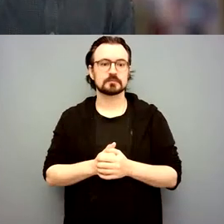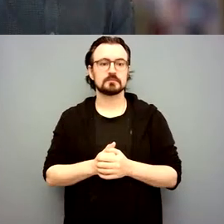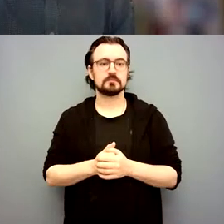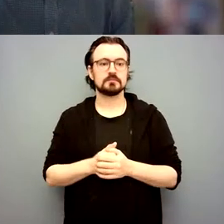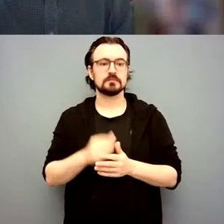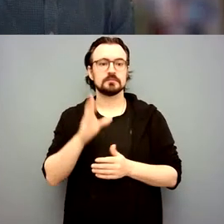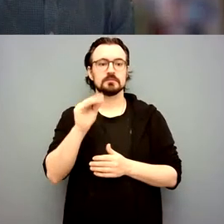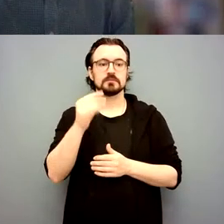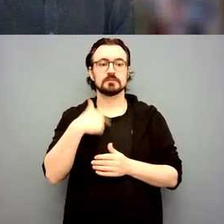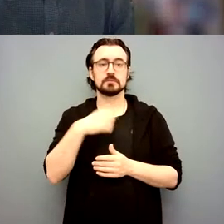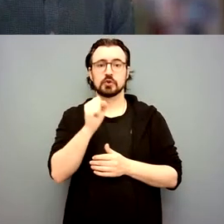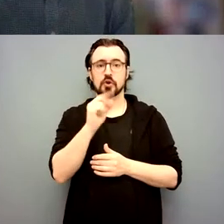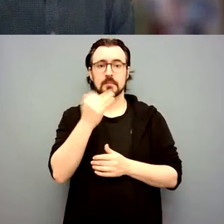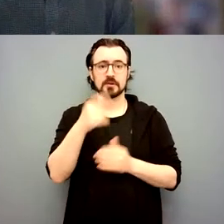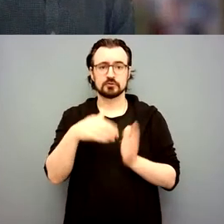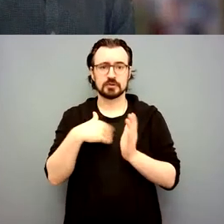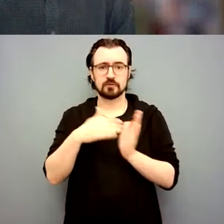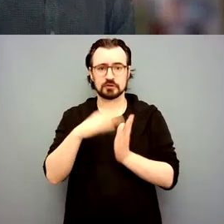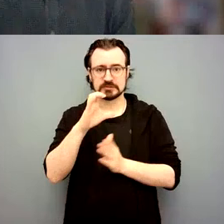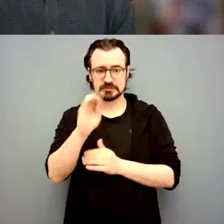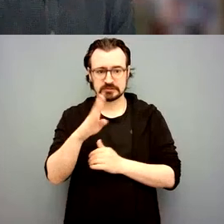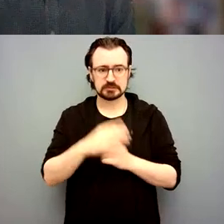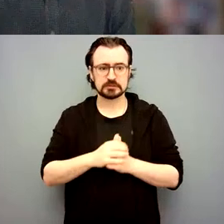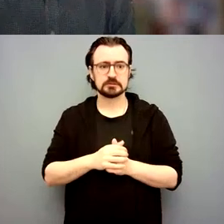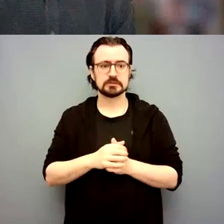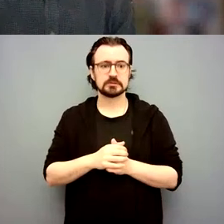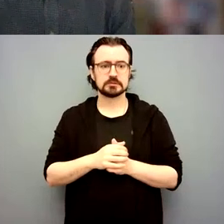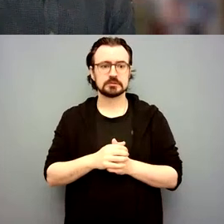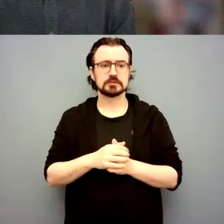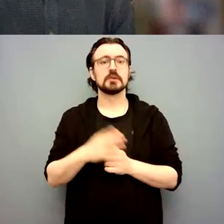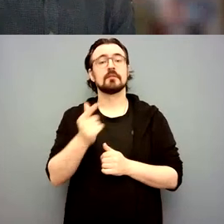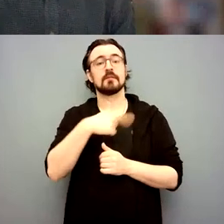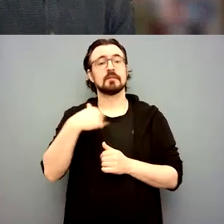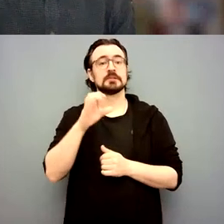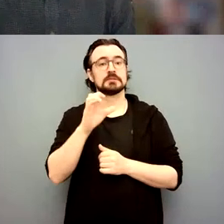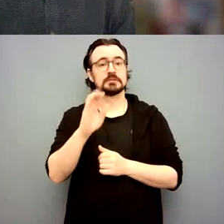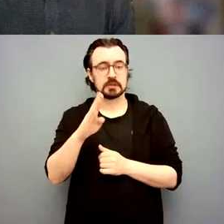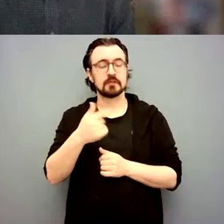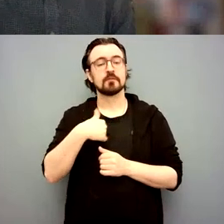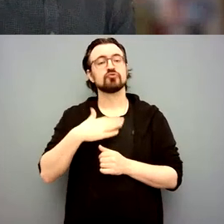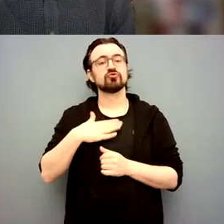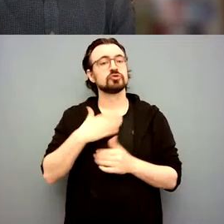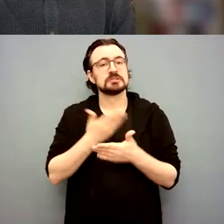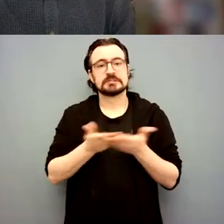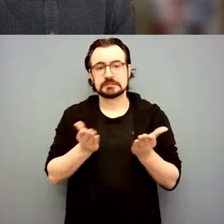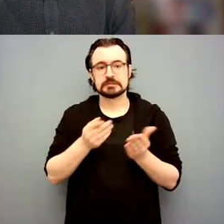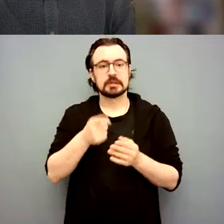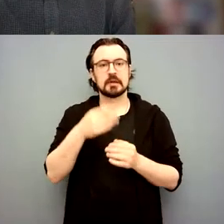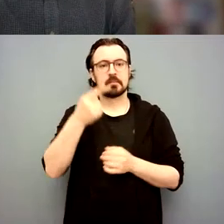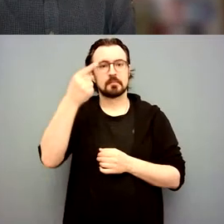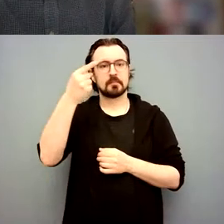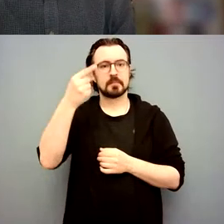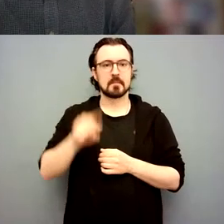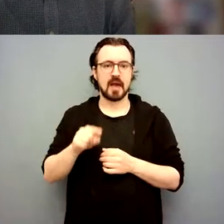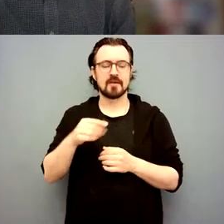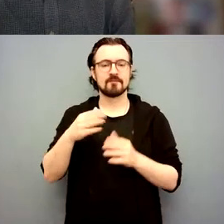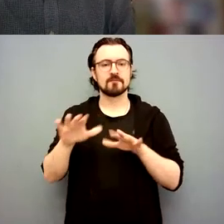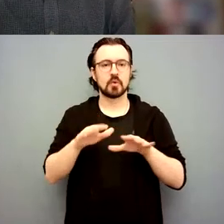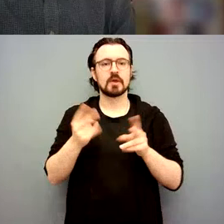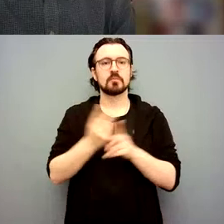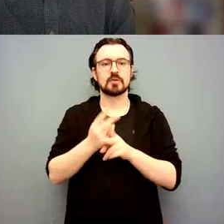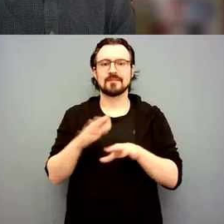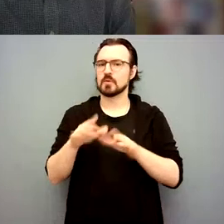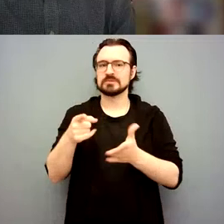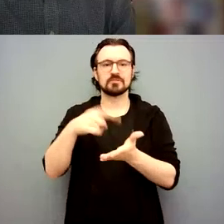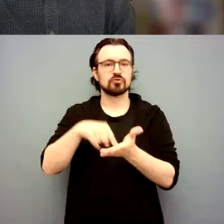jag heter Gabriel och jag kommer från Sverigedemokraterna. Och vi Sverigedemokrater, vi tycker inte att primärvården, alltså